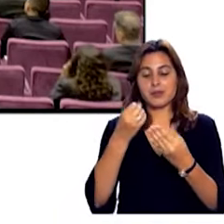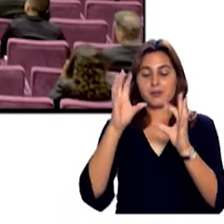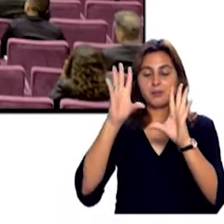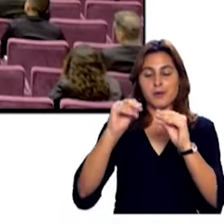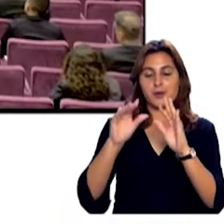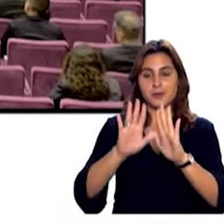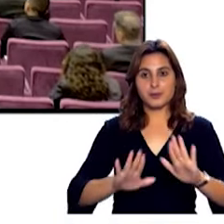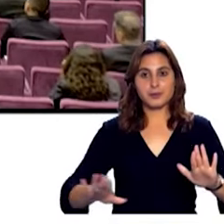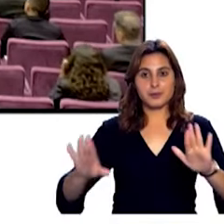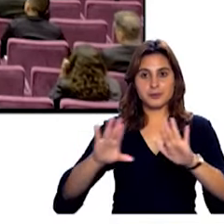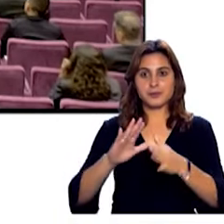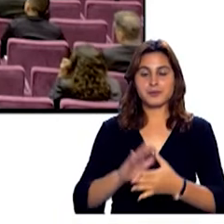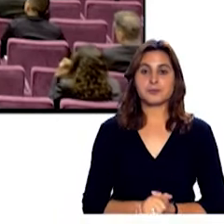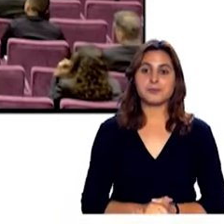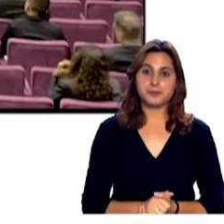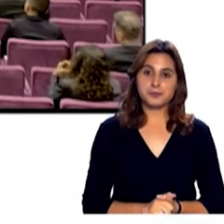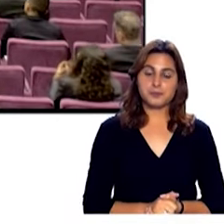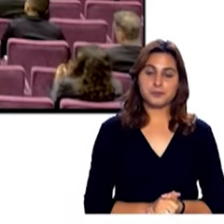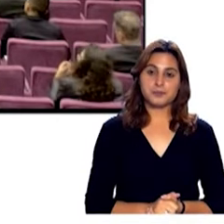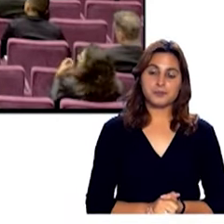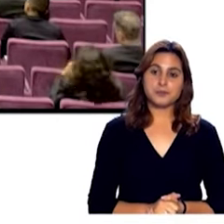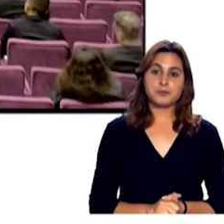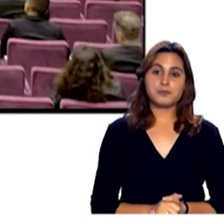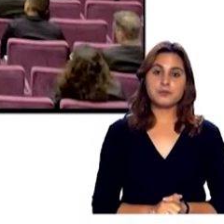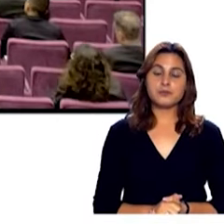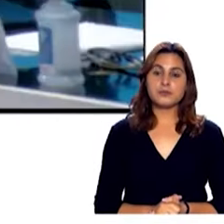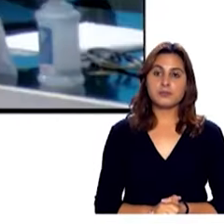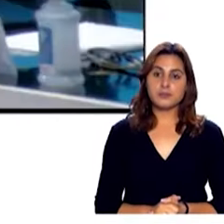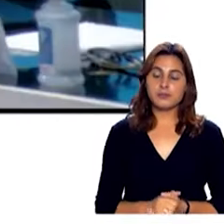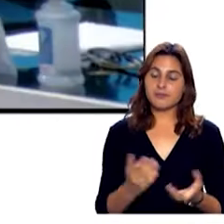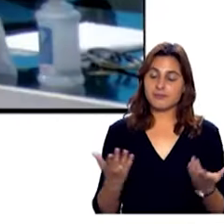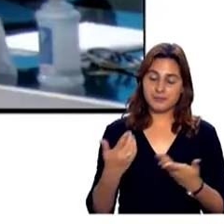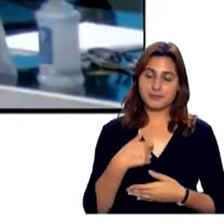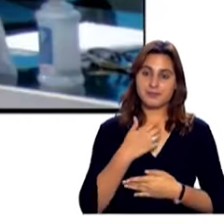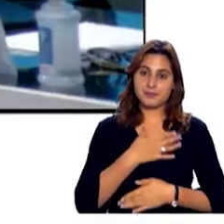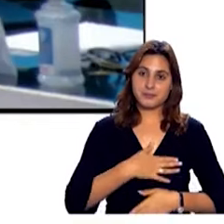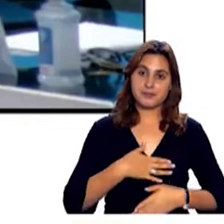dris mon tourer le tribunal